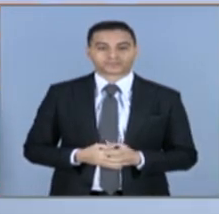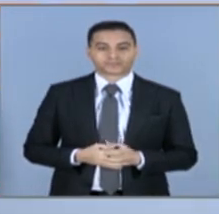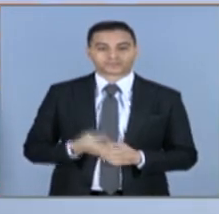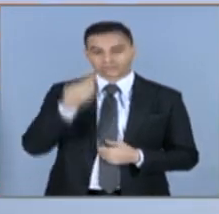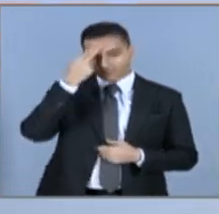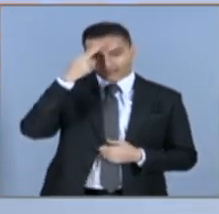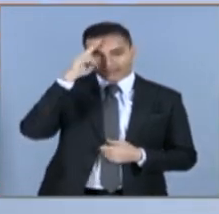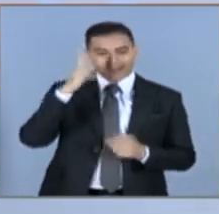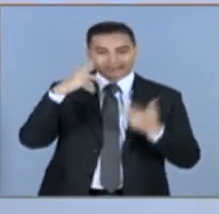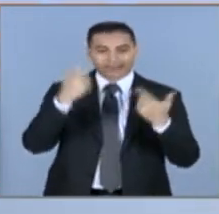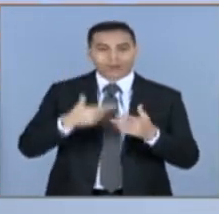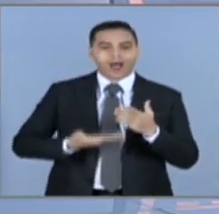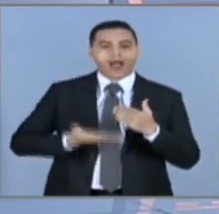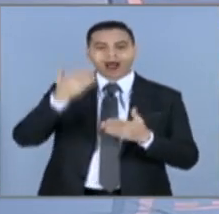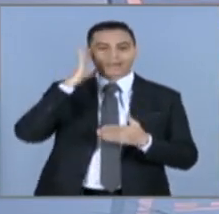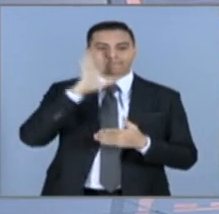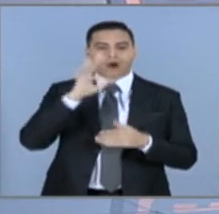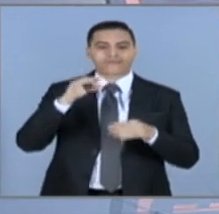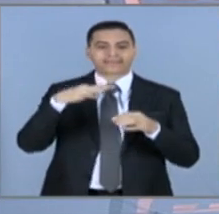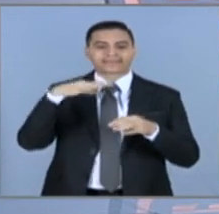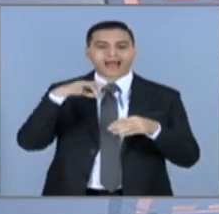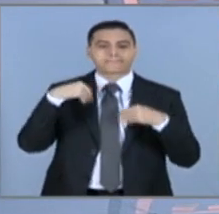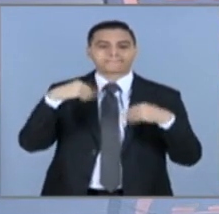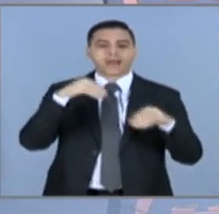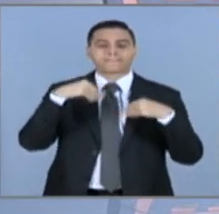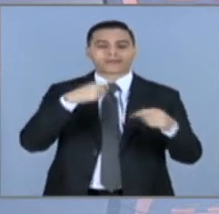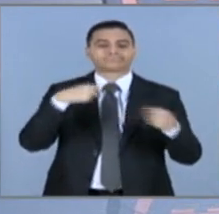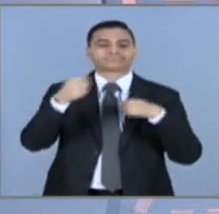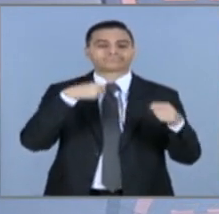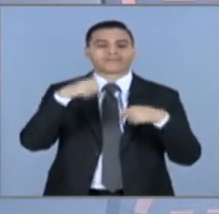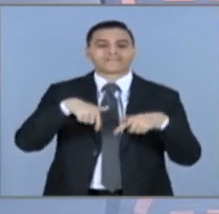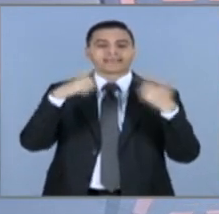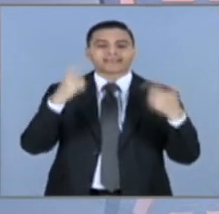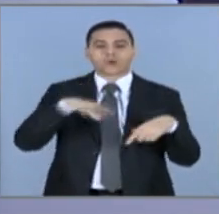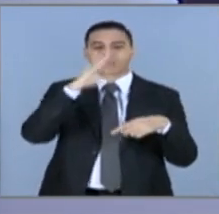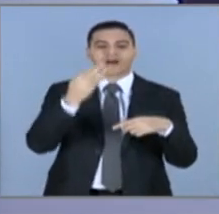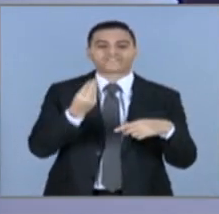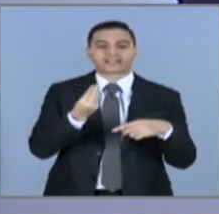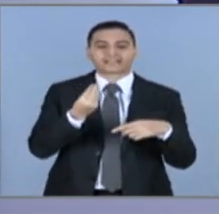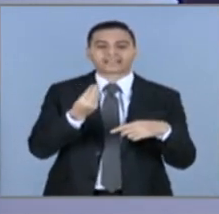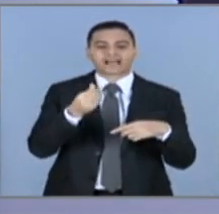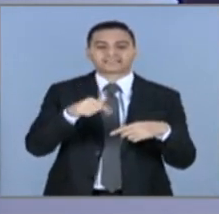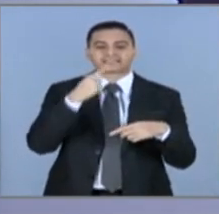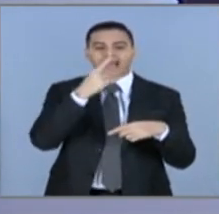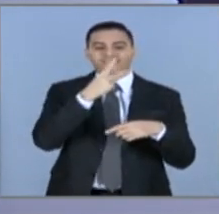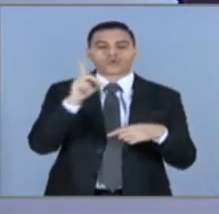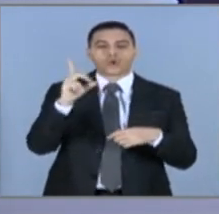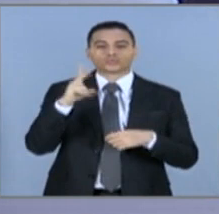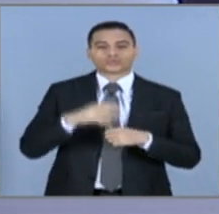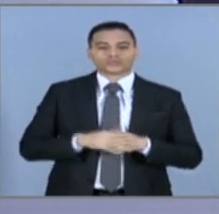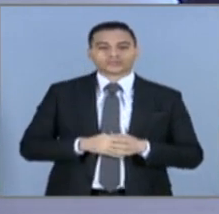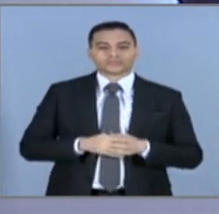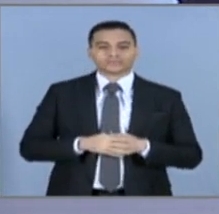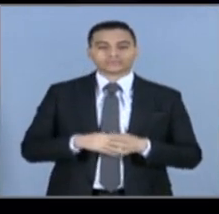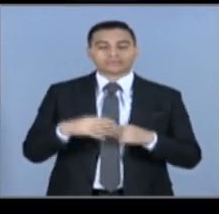ما هي الدولة الأعلى إنتاجاً للذهب في قارة إفريقيا عام